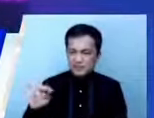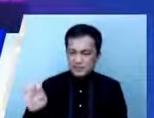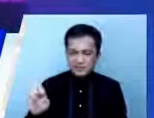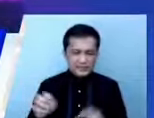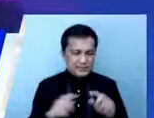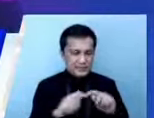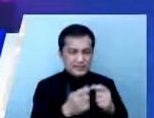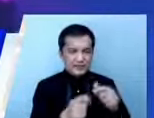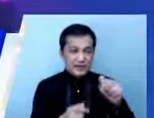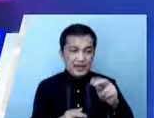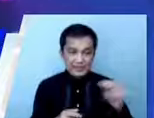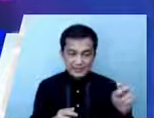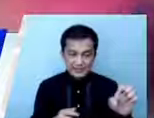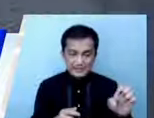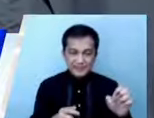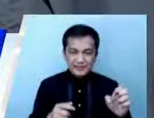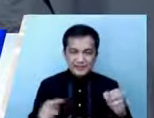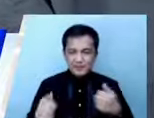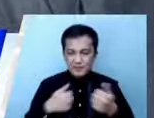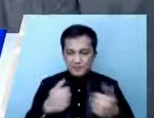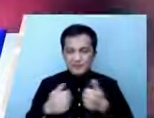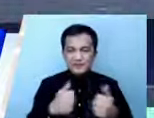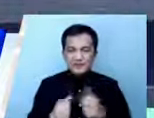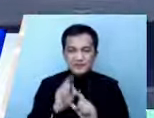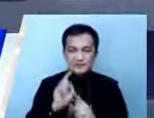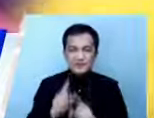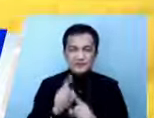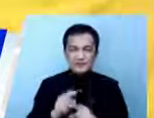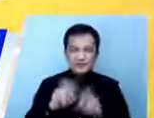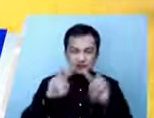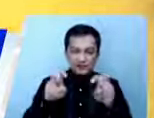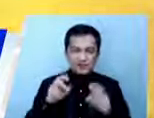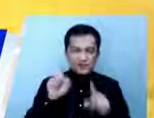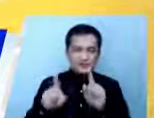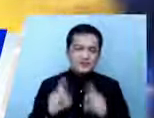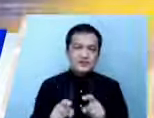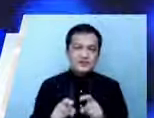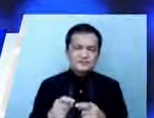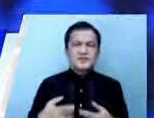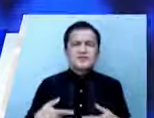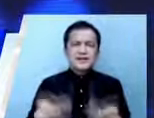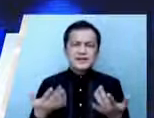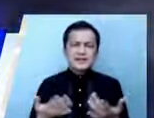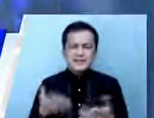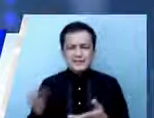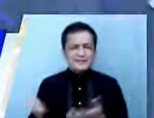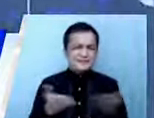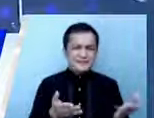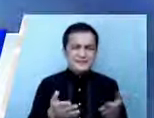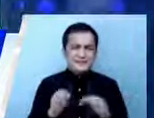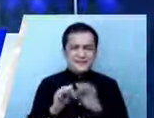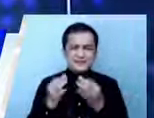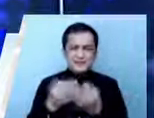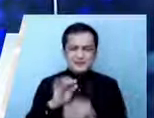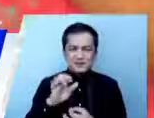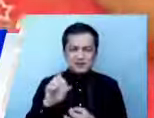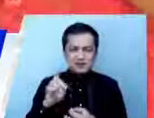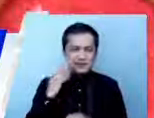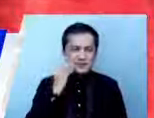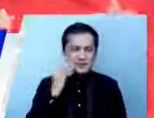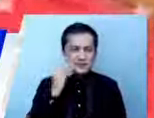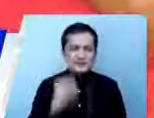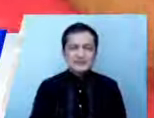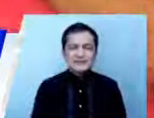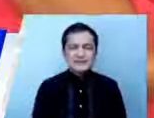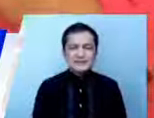na magpapagalingan sa pagsagot ng survey questions. Kamusta naman kaya ang kanilang Family Feud experience?